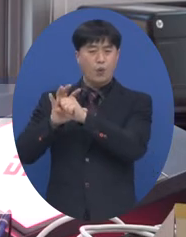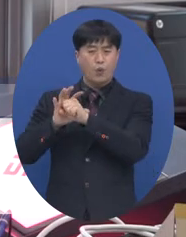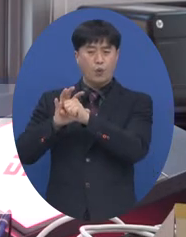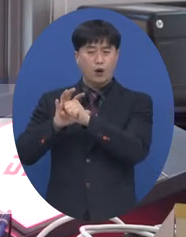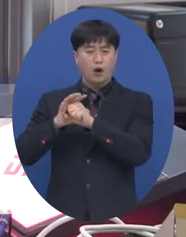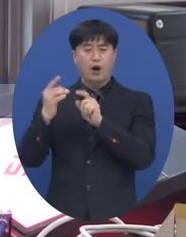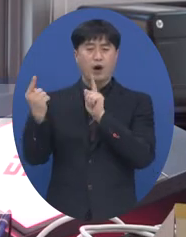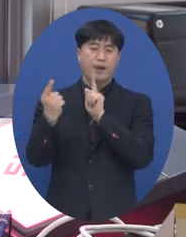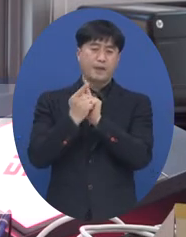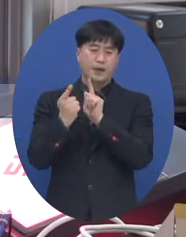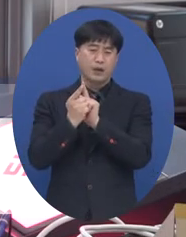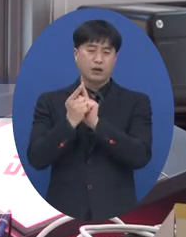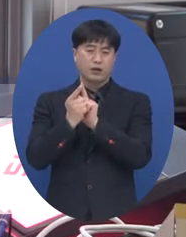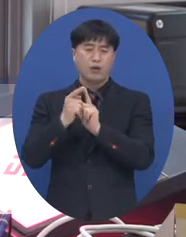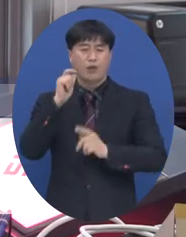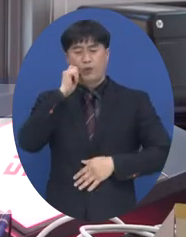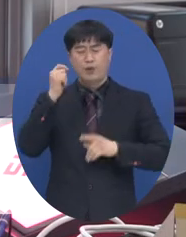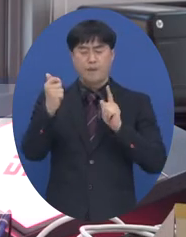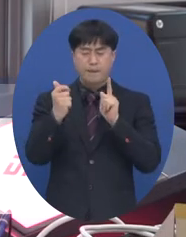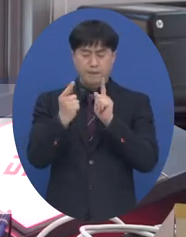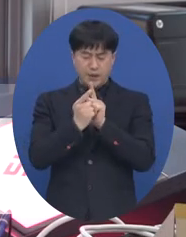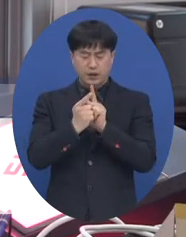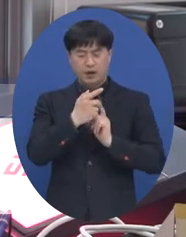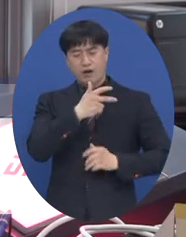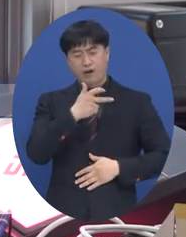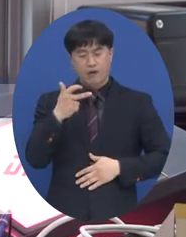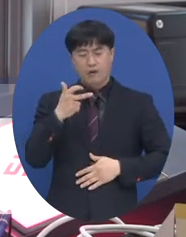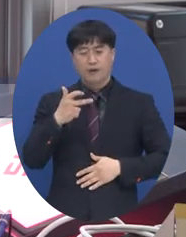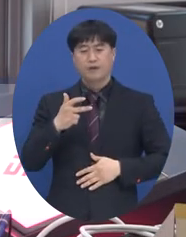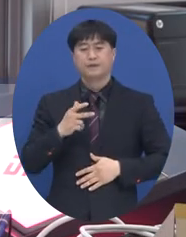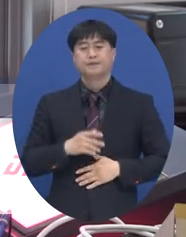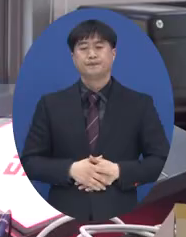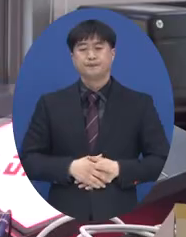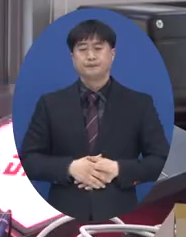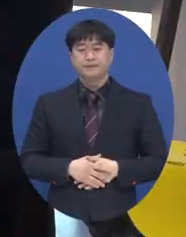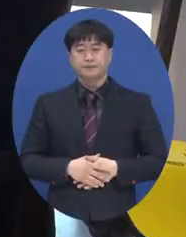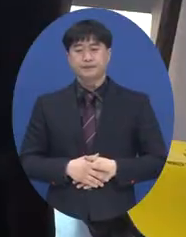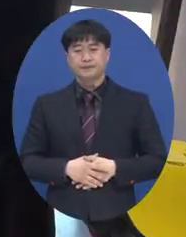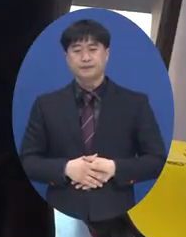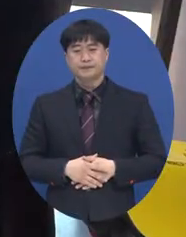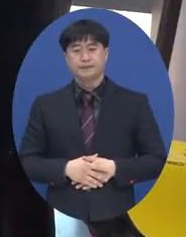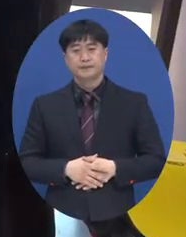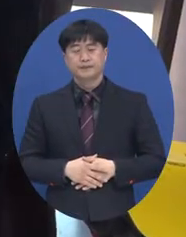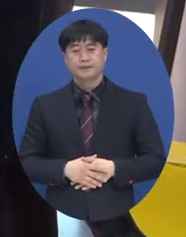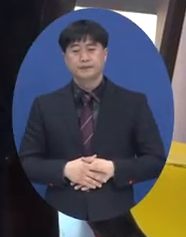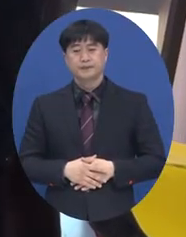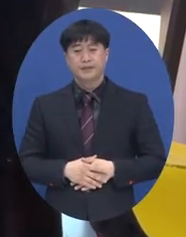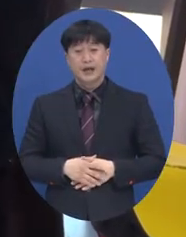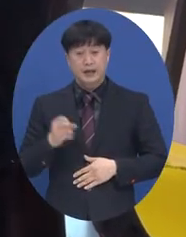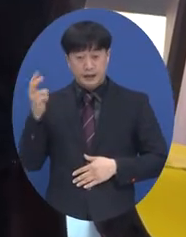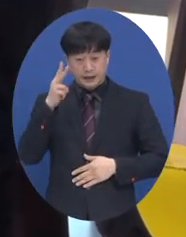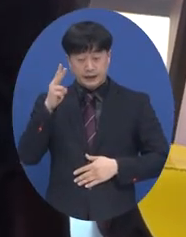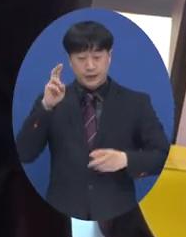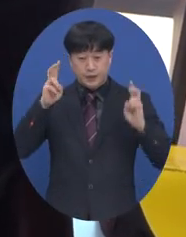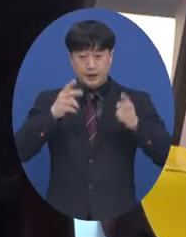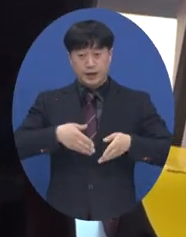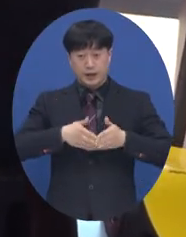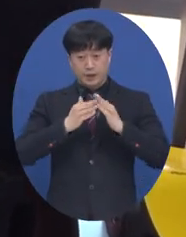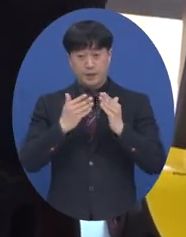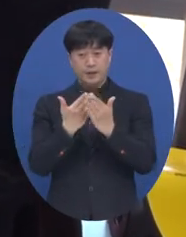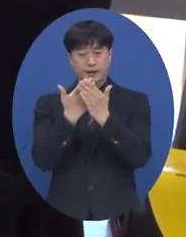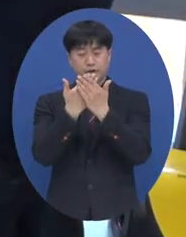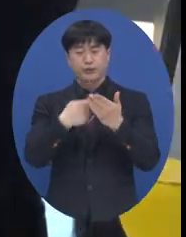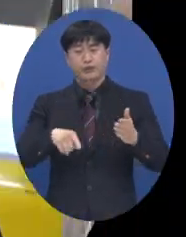코로나 라고 하는 복병이 저의 발목을 잡았다고 해도 과언은 아닌데요 그래도 다시금 기업을 키워 보려고